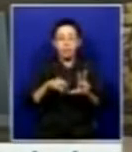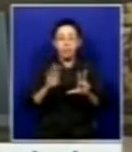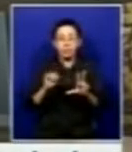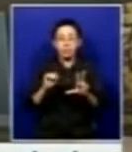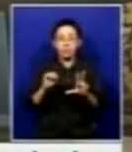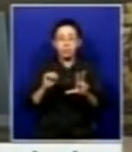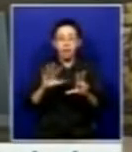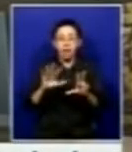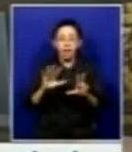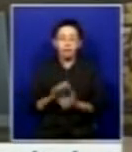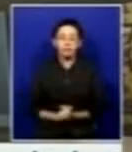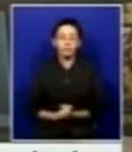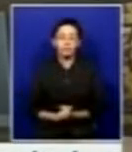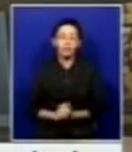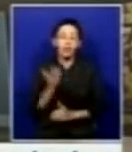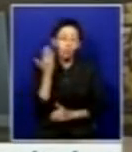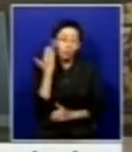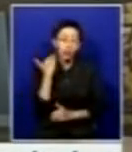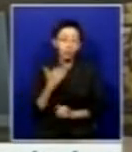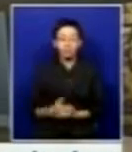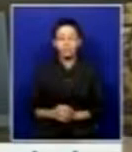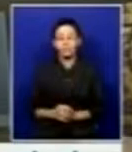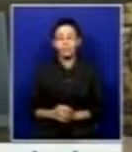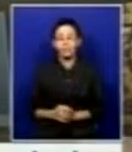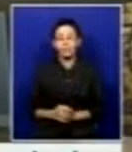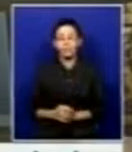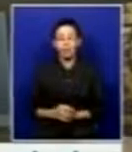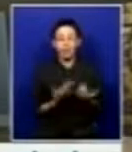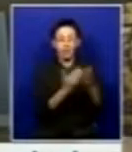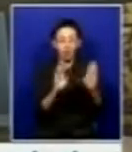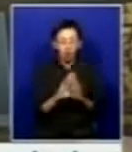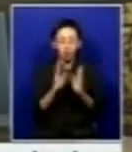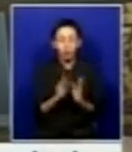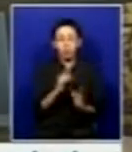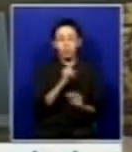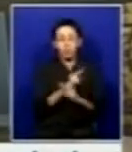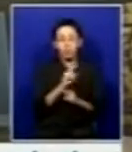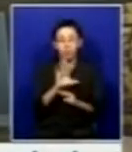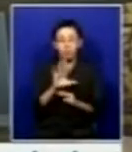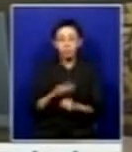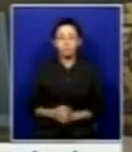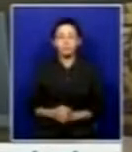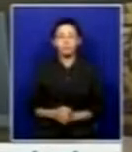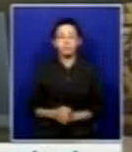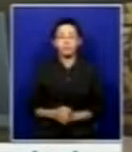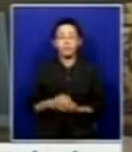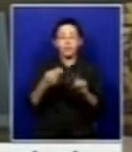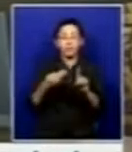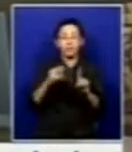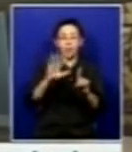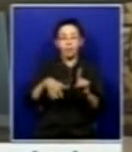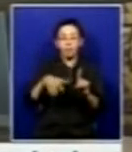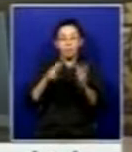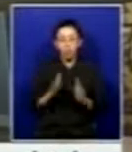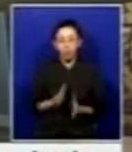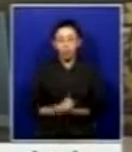3,045 รายเมื่อวานนี้เอาคนในครอบครัวอีก5คนคูณเข้าไปท่านประธานครับได้ 15,000 คน